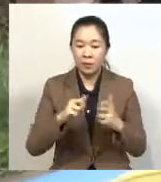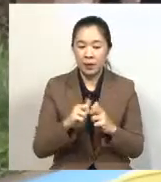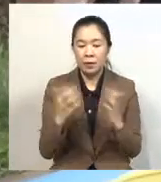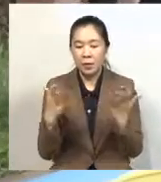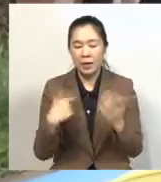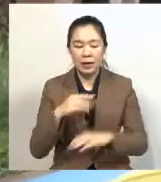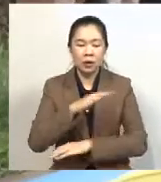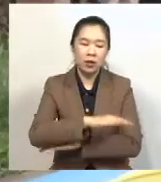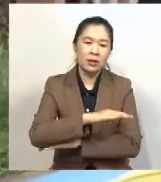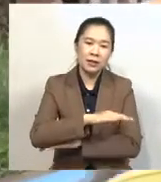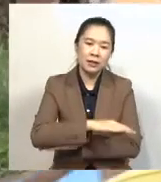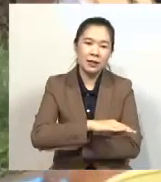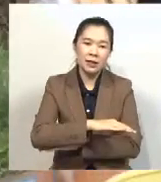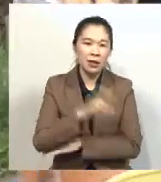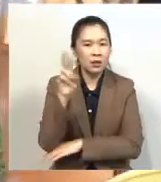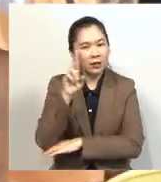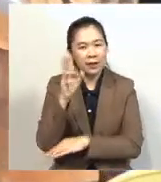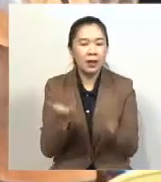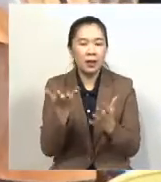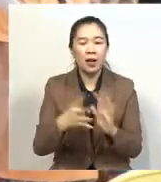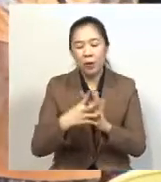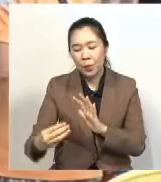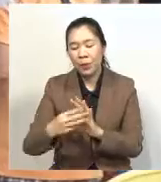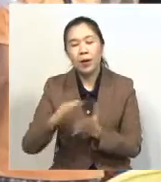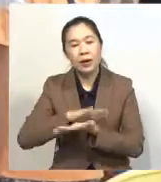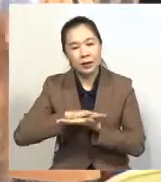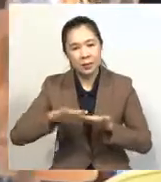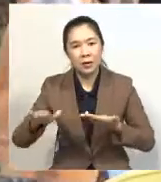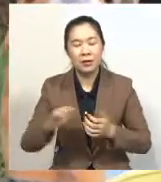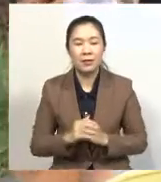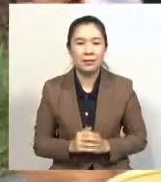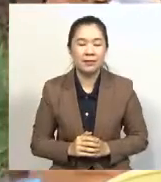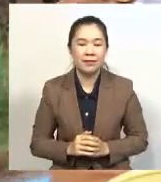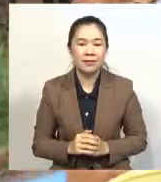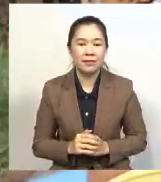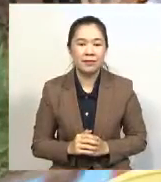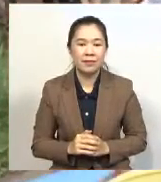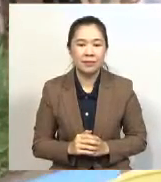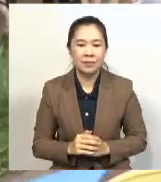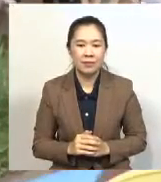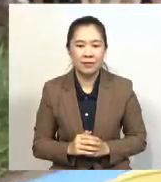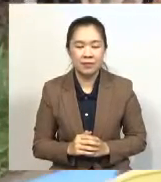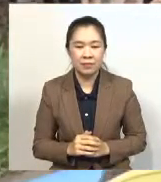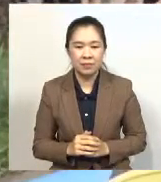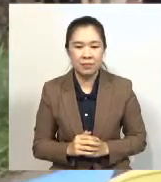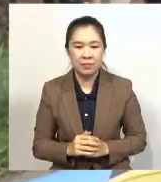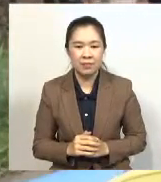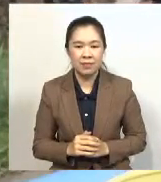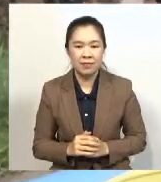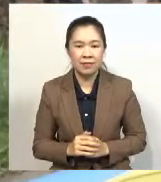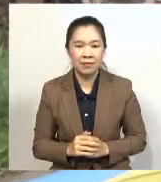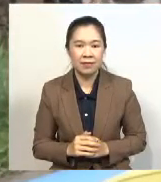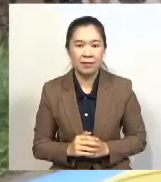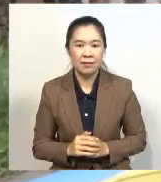งเย็นนี้ก็ก่อนเที่ยงก็น่าจะเรียบร้อยนะครับ อย่างการระบายน้ำเนี่ยเราได้สูบน้ำจากที่นี่แล้วไปลงตรงคลองไ